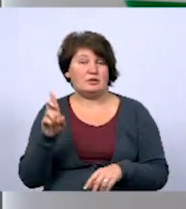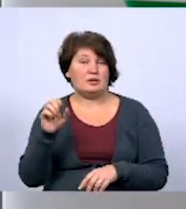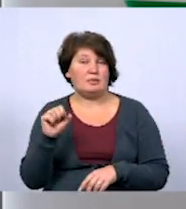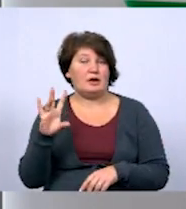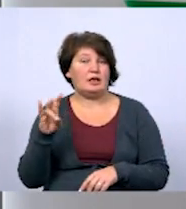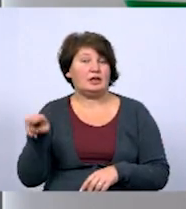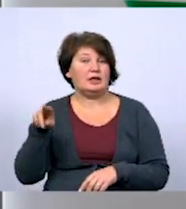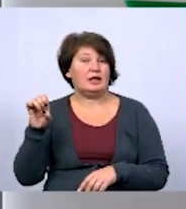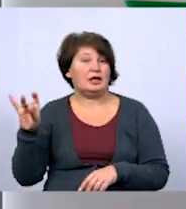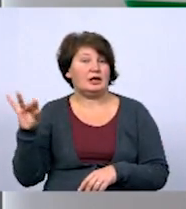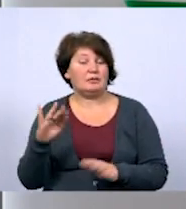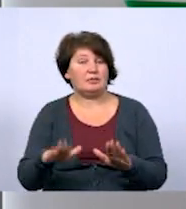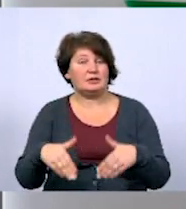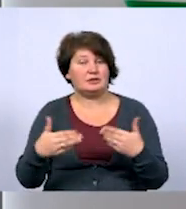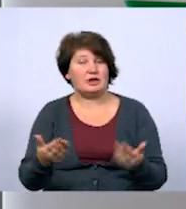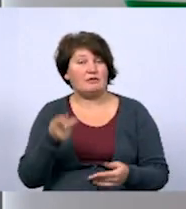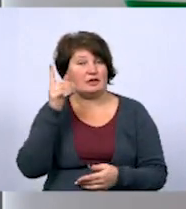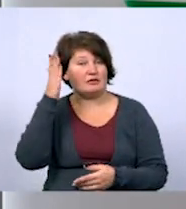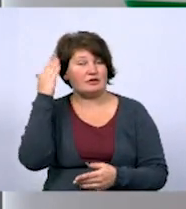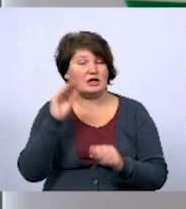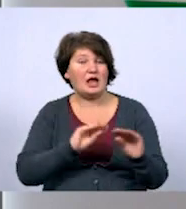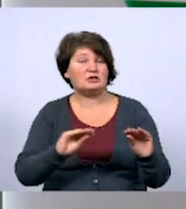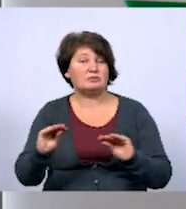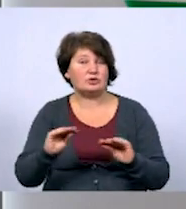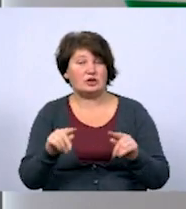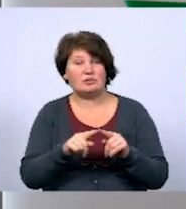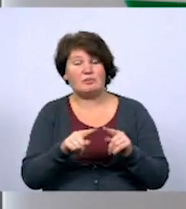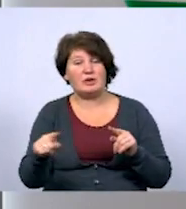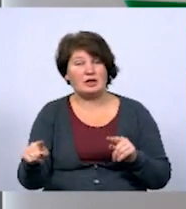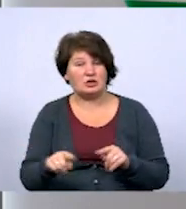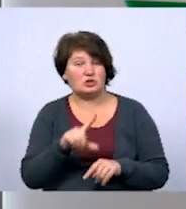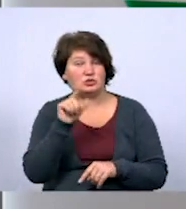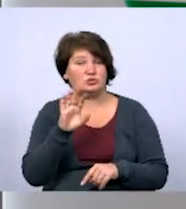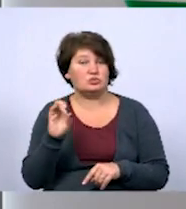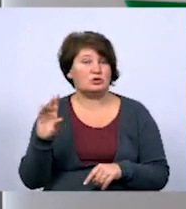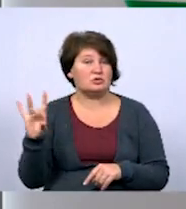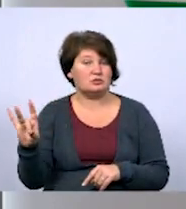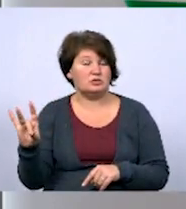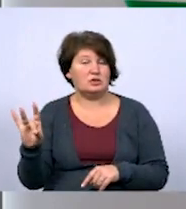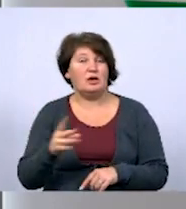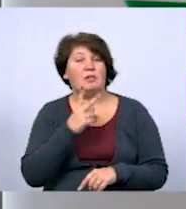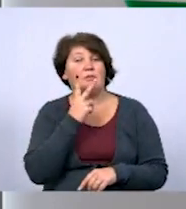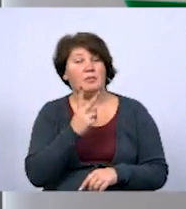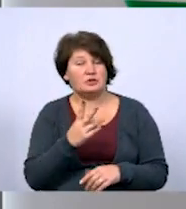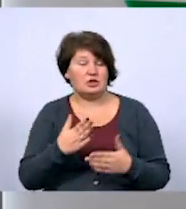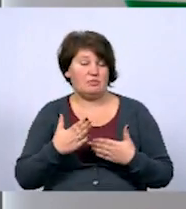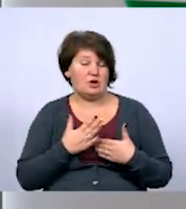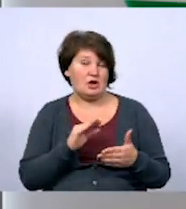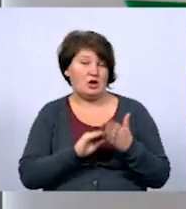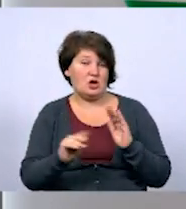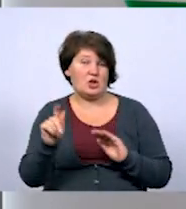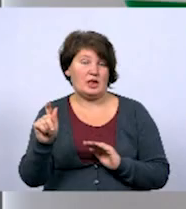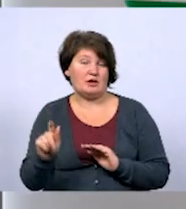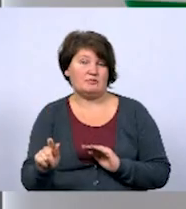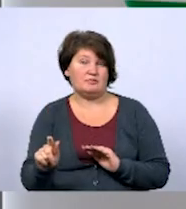Бандери представили нові автентичні експонати періоду Західноукраїнської Народної Республіки. Бачила їх моя колега Каріна